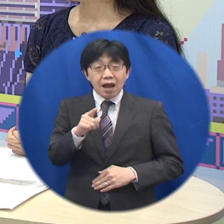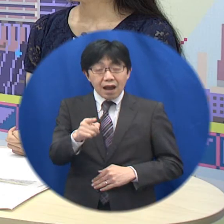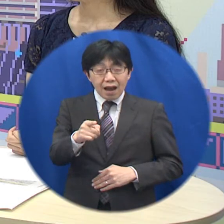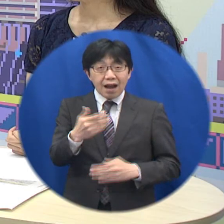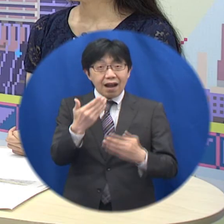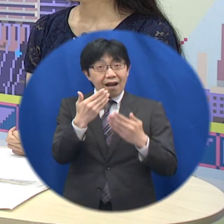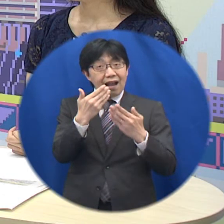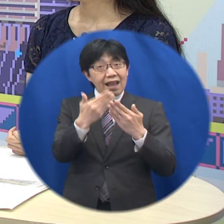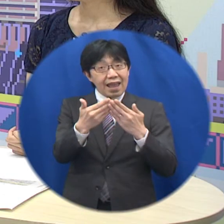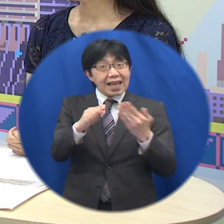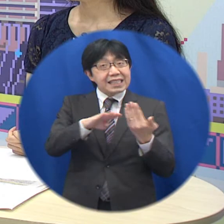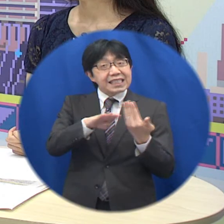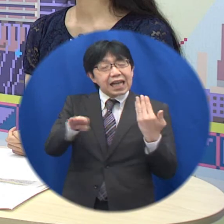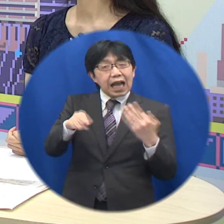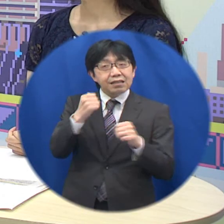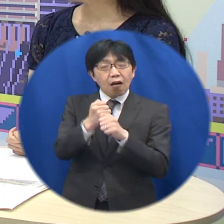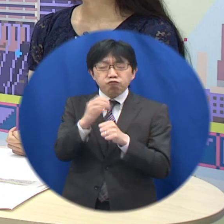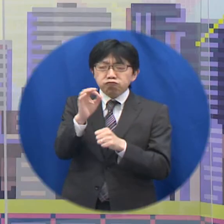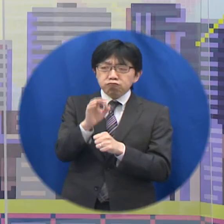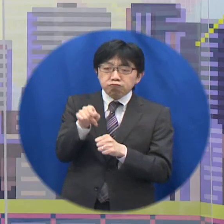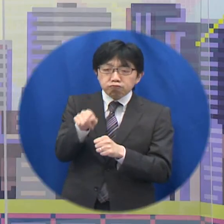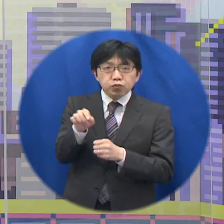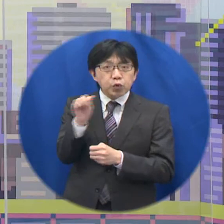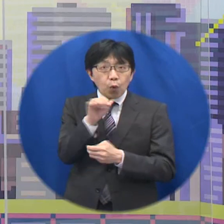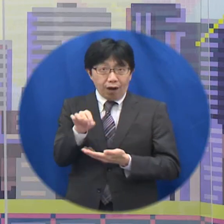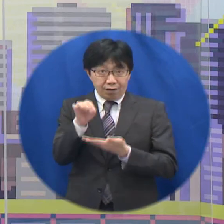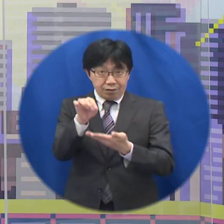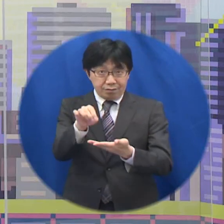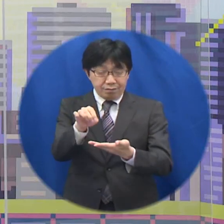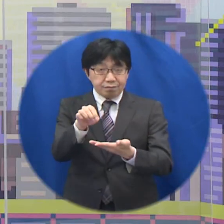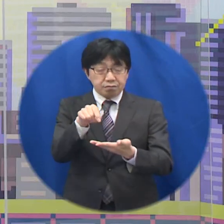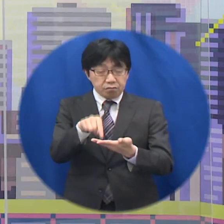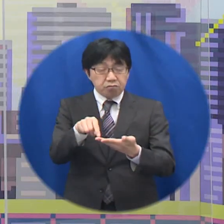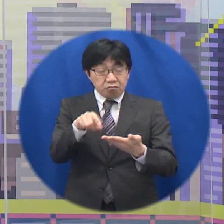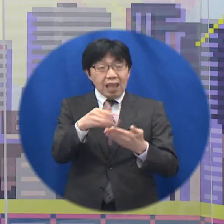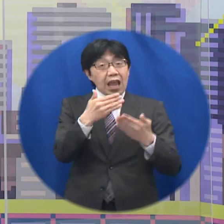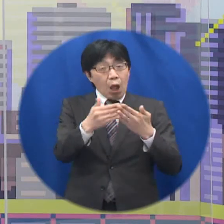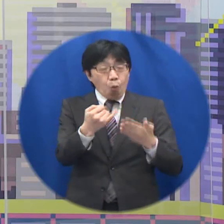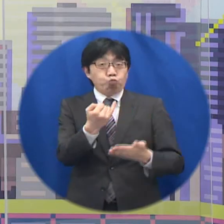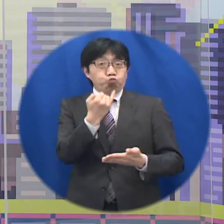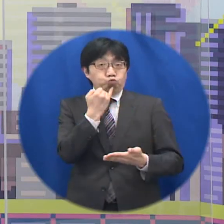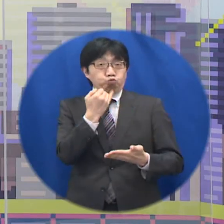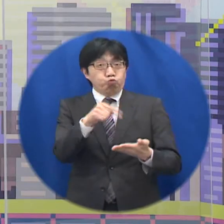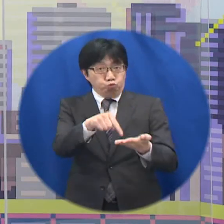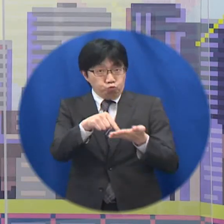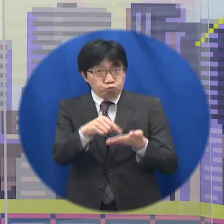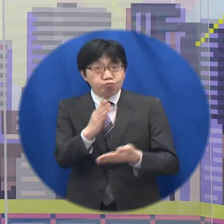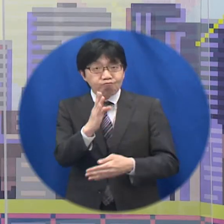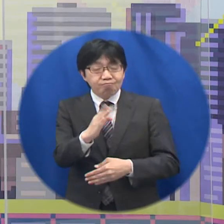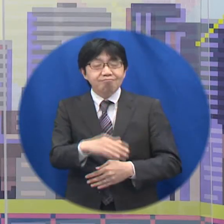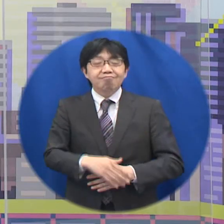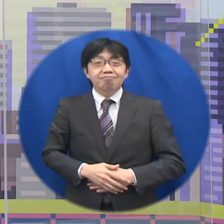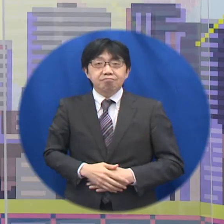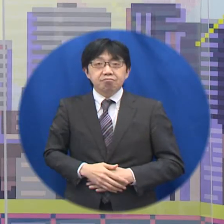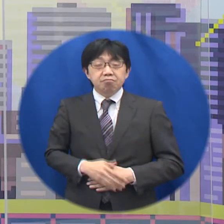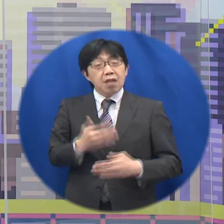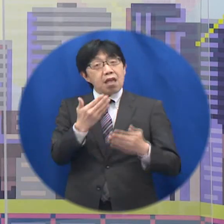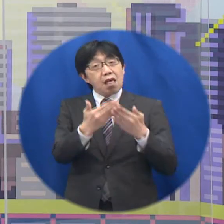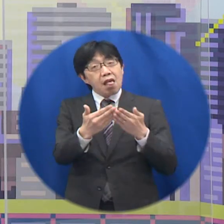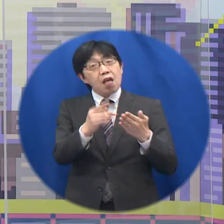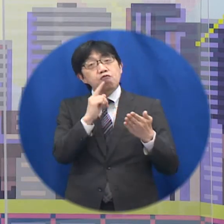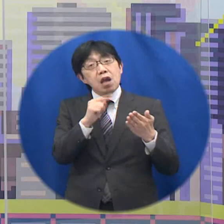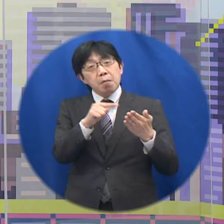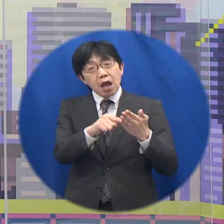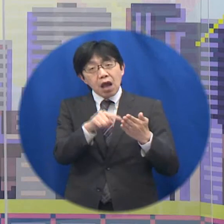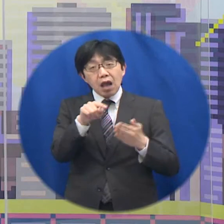外の作品をご紹介いたしましたが、もちろん絵画もお待ちしております。 はい、 絵画ではア